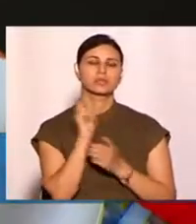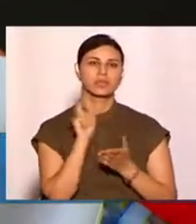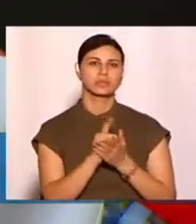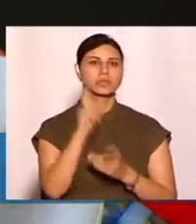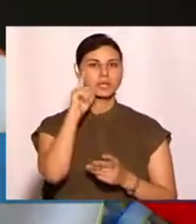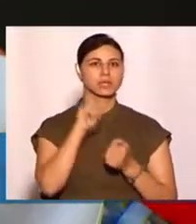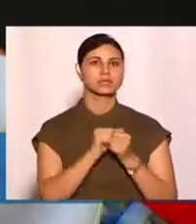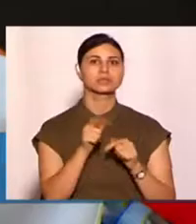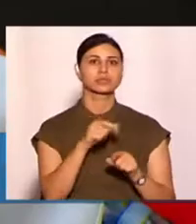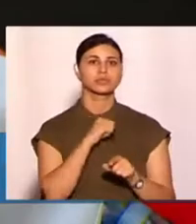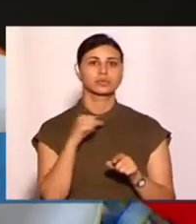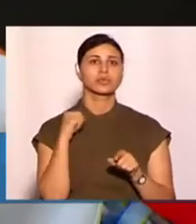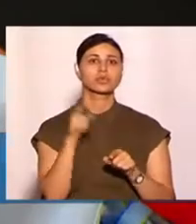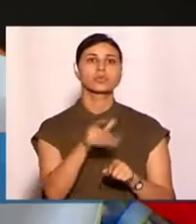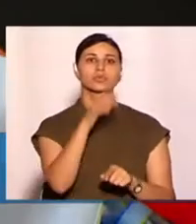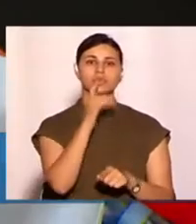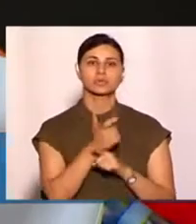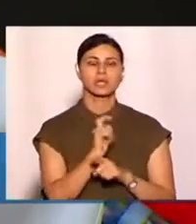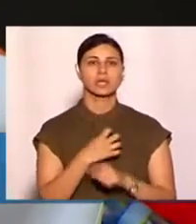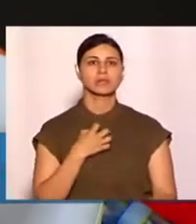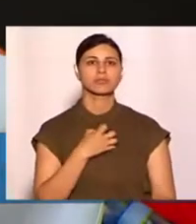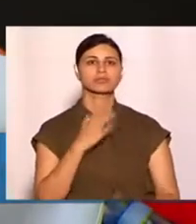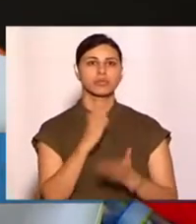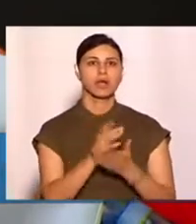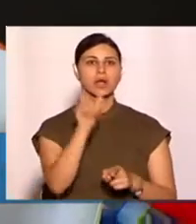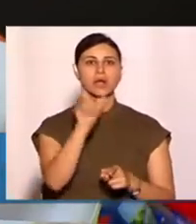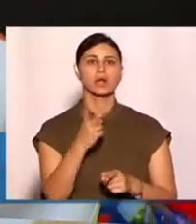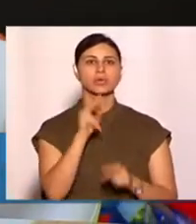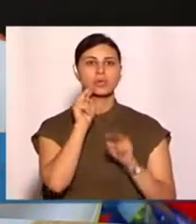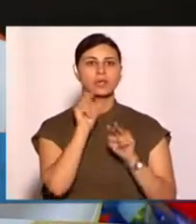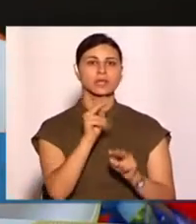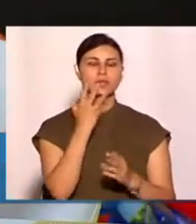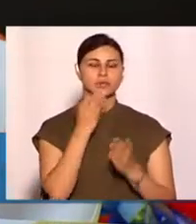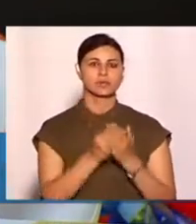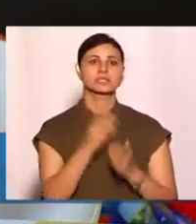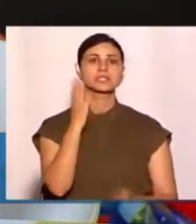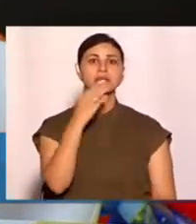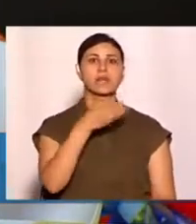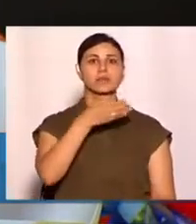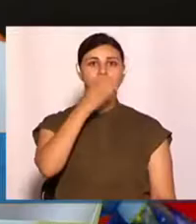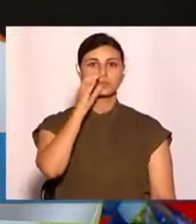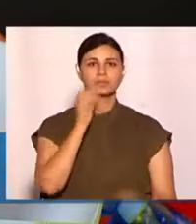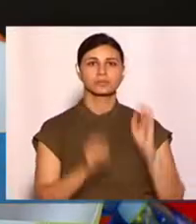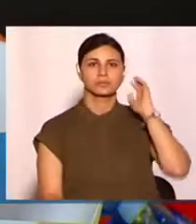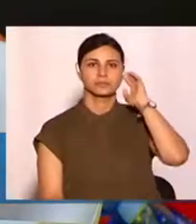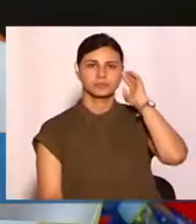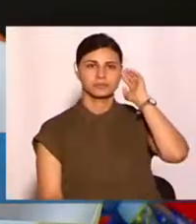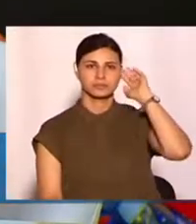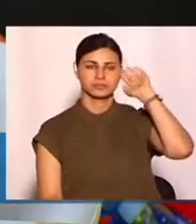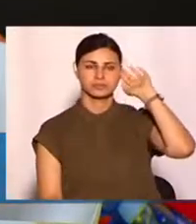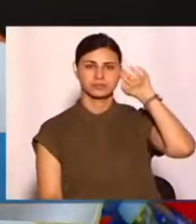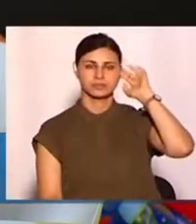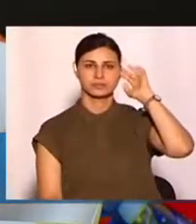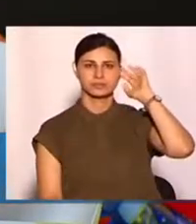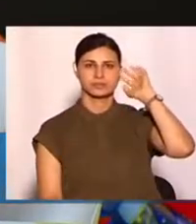გახსოვდეთ, თქვენ ხართ ამ წუთაც ძალიან პრიორიტეტული ადამიანი, ვინც უნდა მიხედოს თავის თავს. წყალი ძალიან მნიშვნელოვანია, რომ მიიღოთ ბევრი